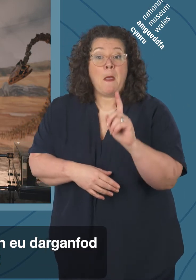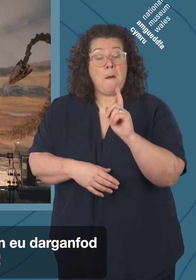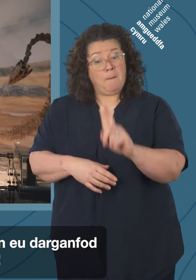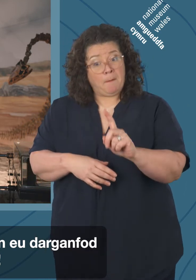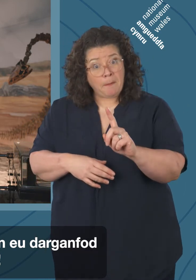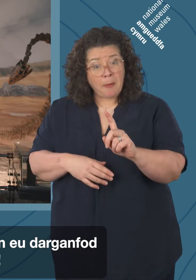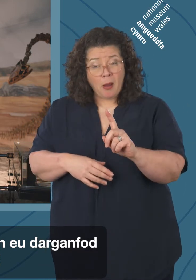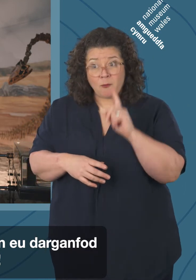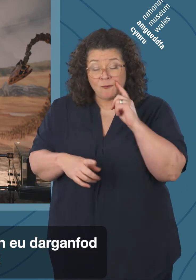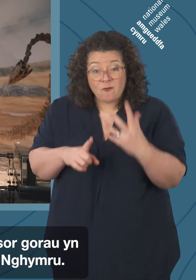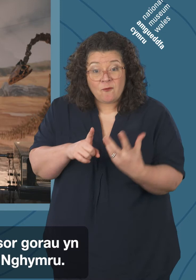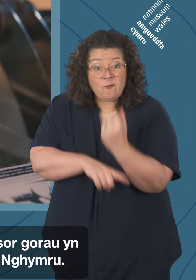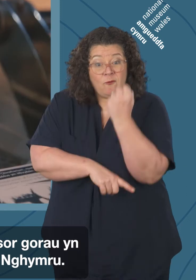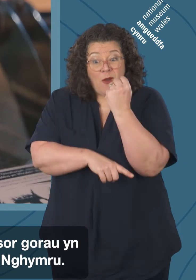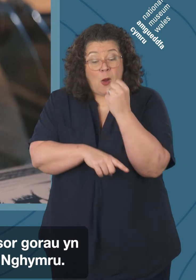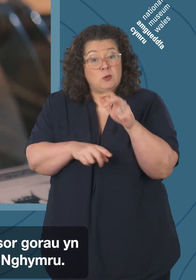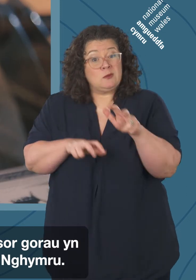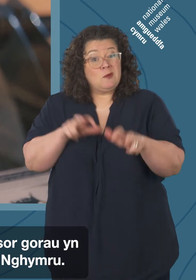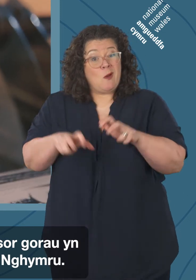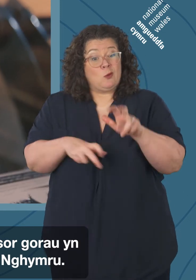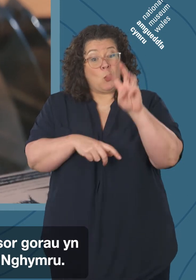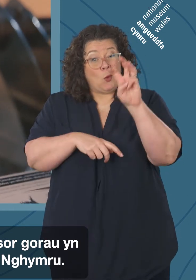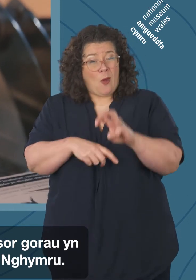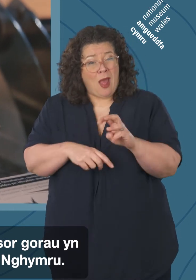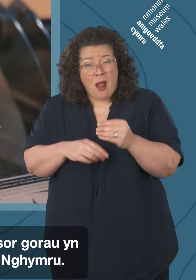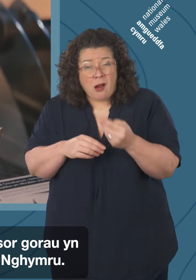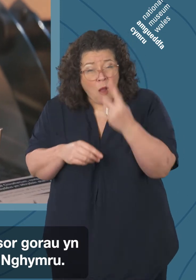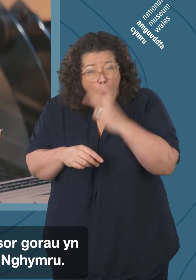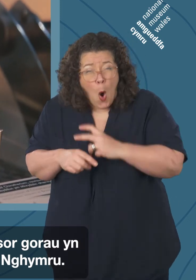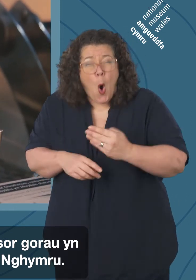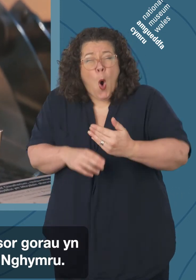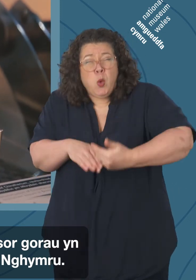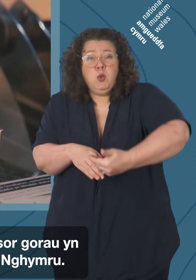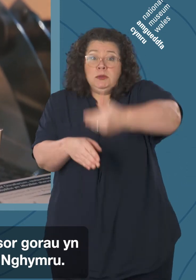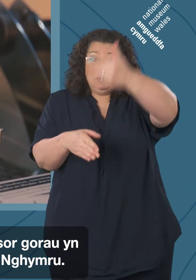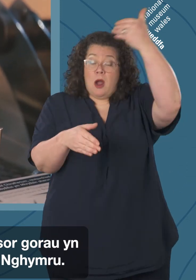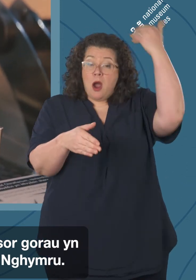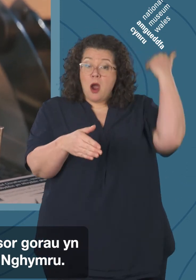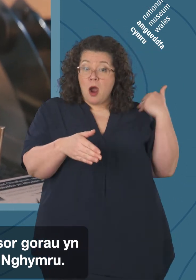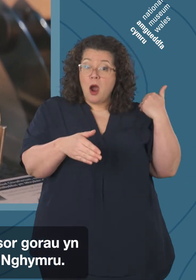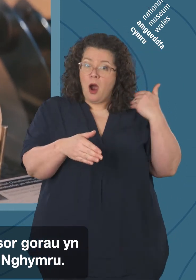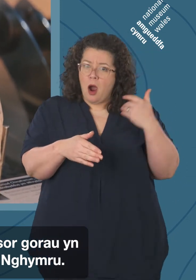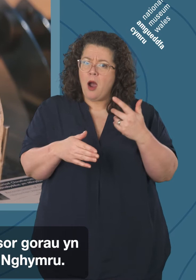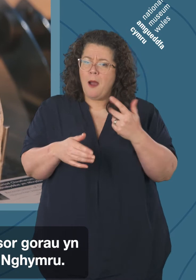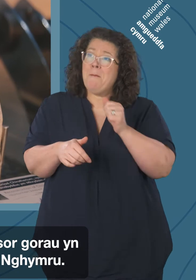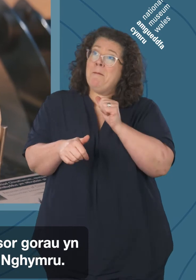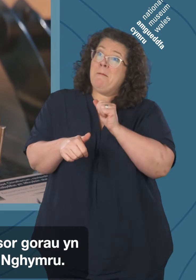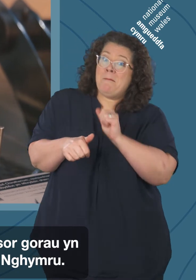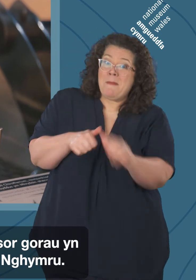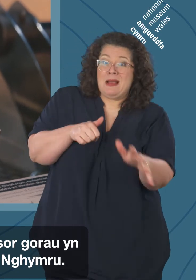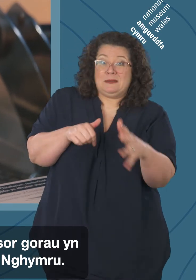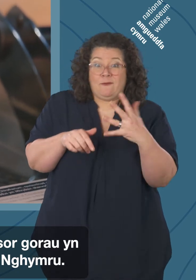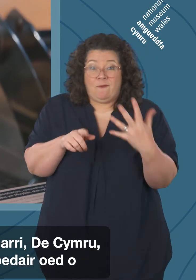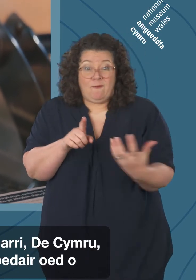yn rhy hen. Mae rai o'r olyon traid dainosaur gorai yn y byd, wedi i'n darganfod yn